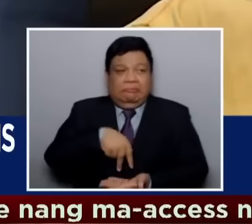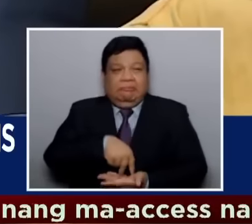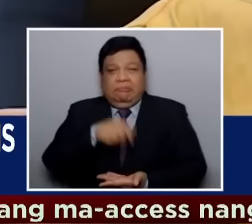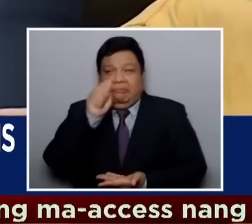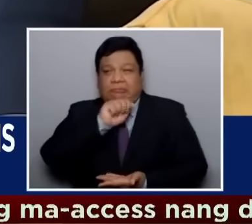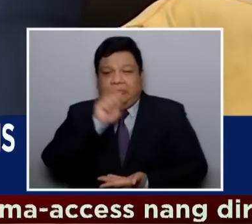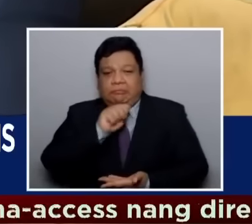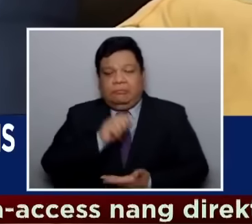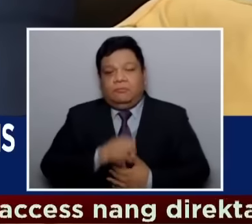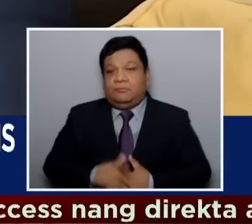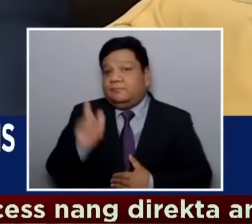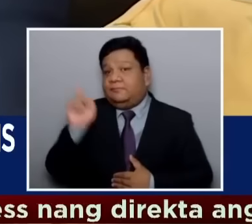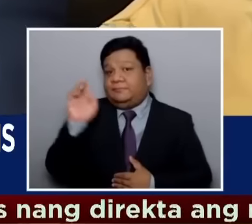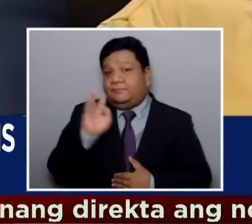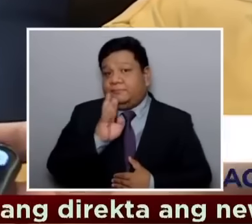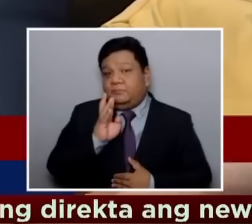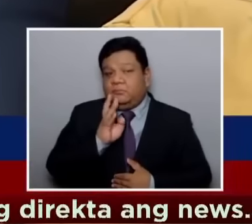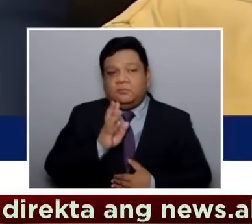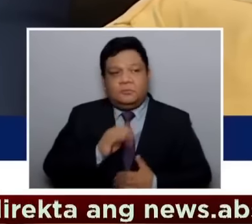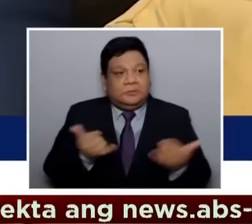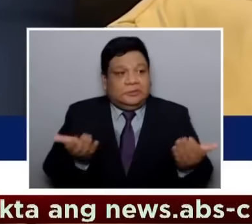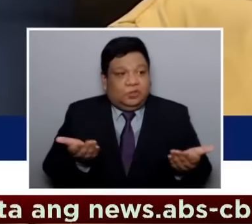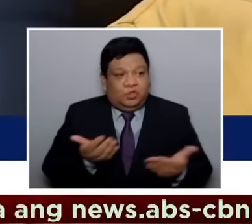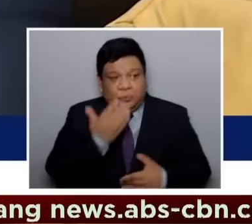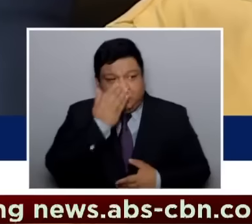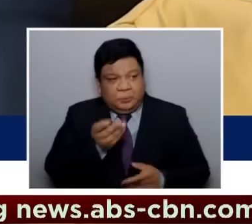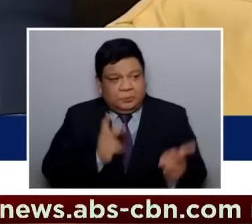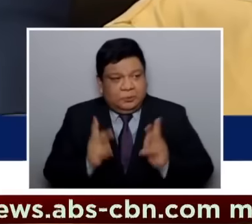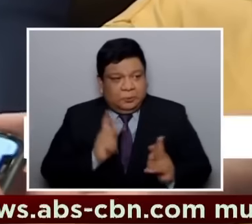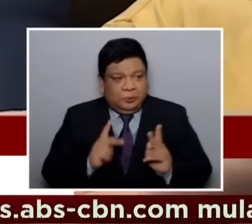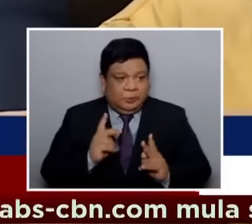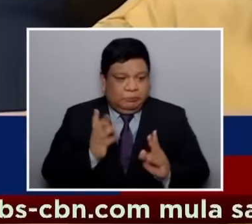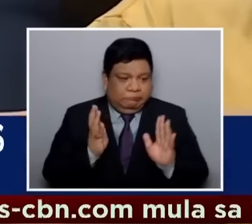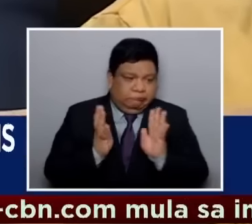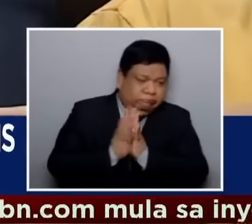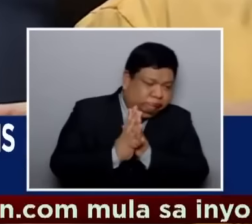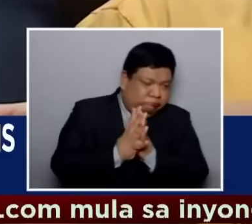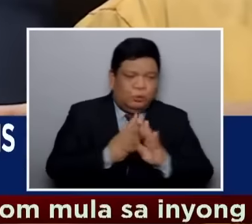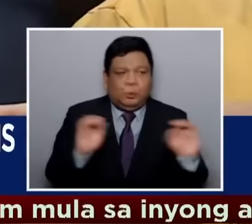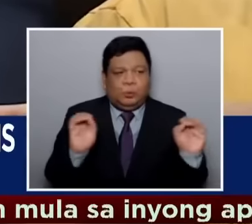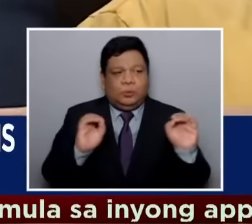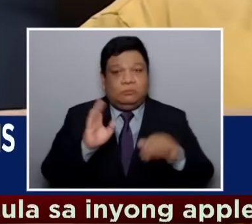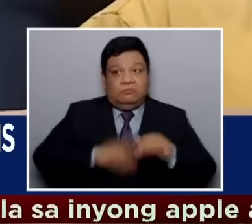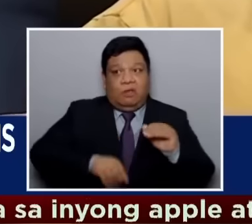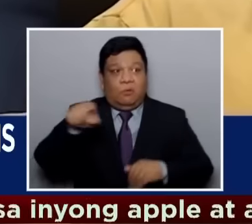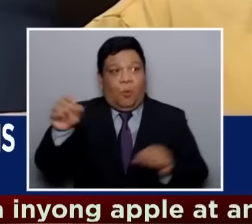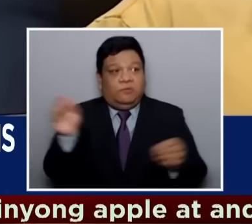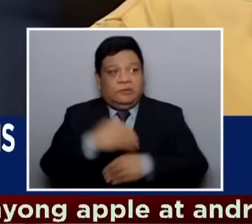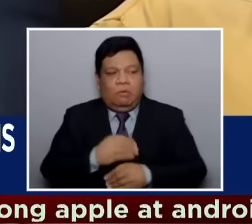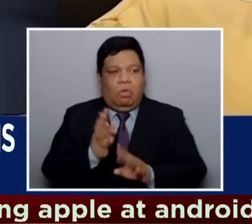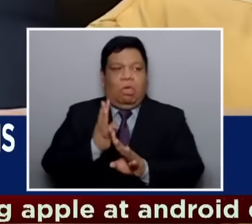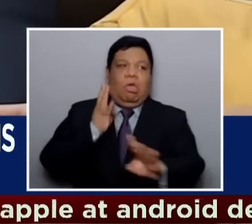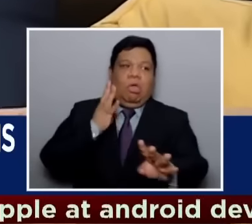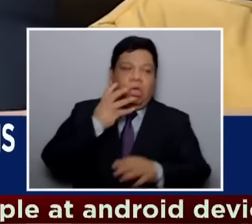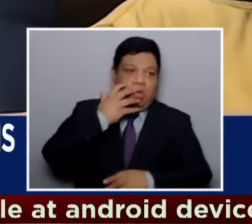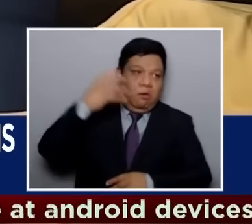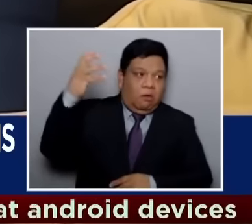pa po. Mas konti po yung tao, hindi po masyadong siksikan. Kesa po sa COMELEC na nasa labas kami.